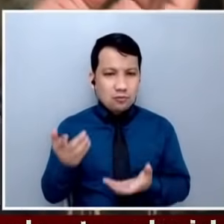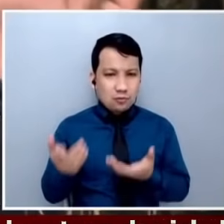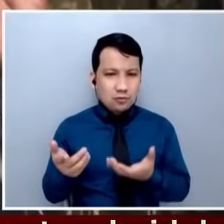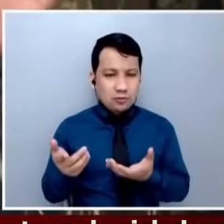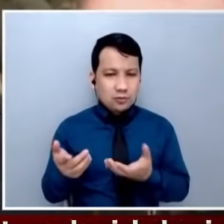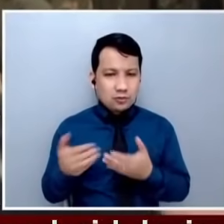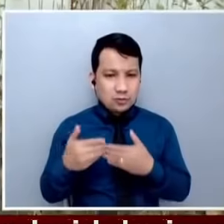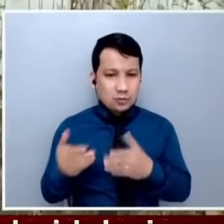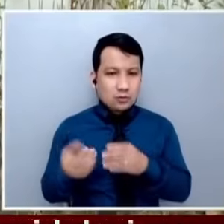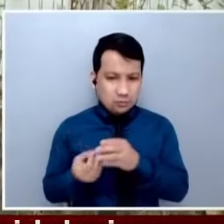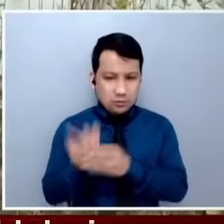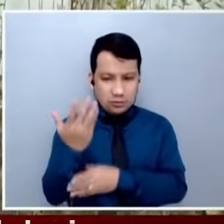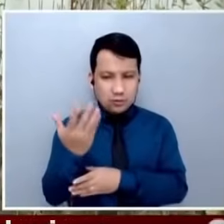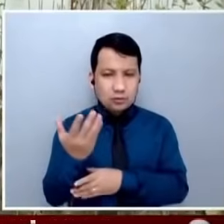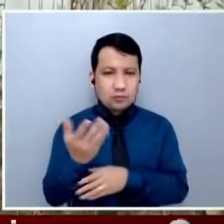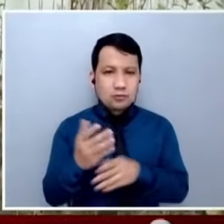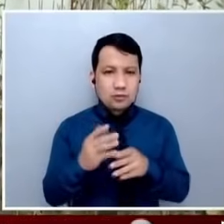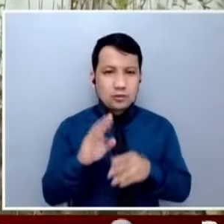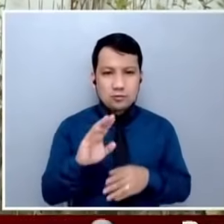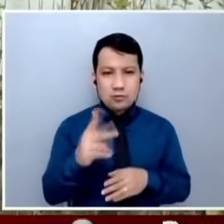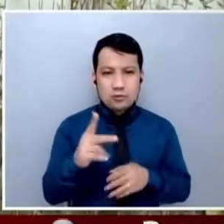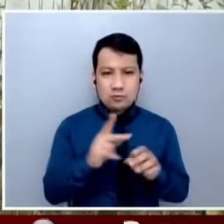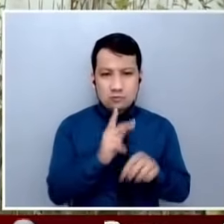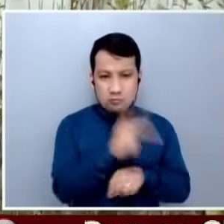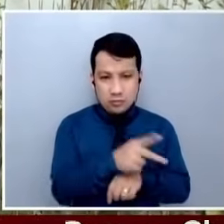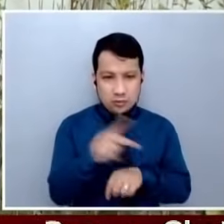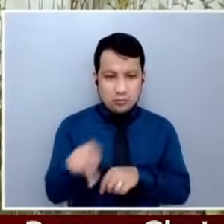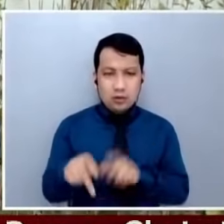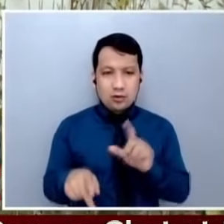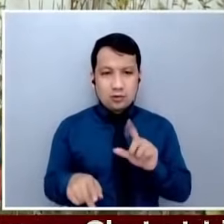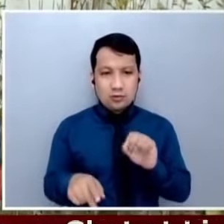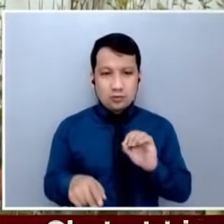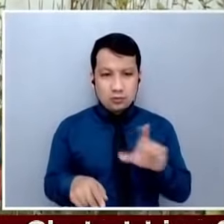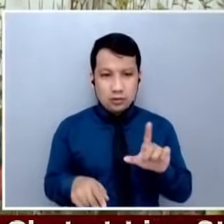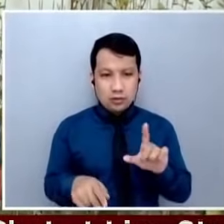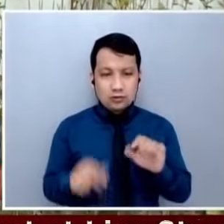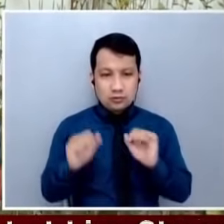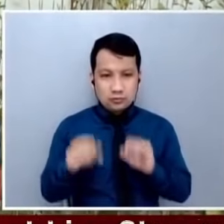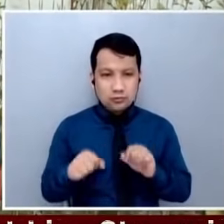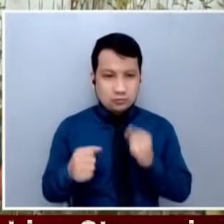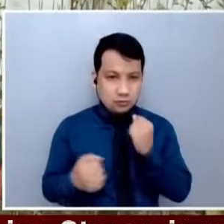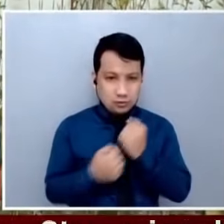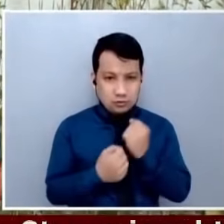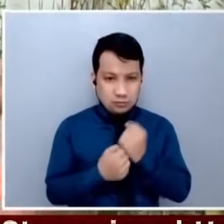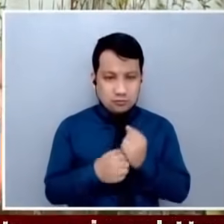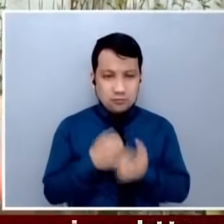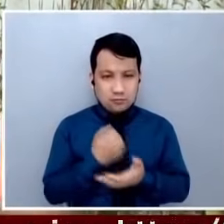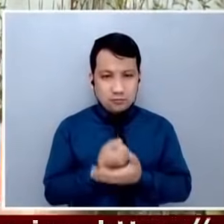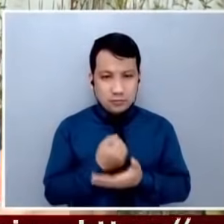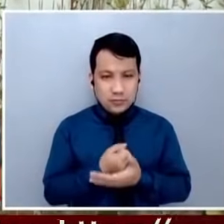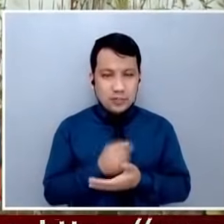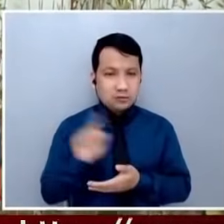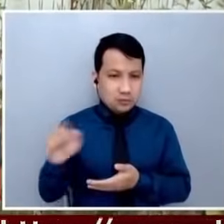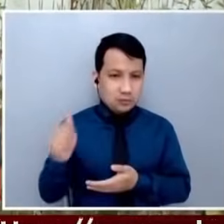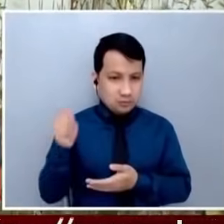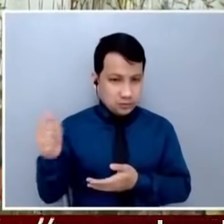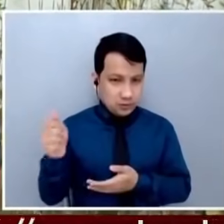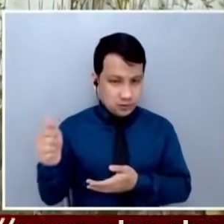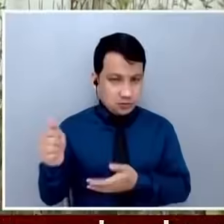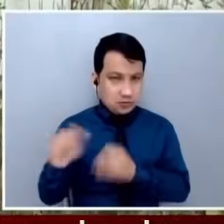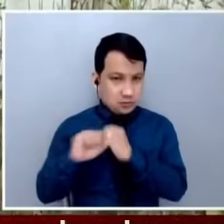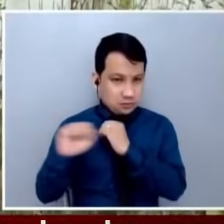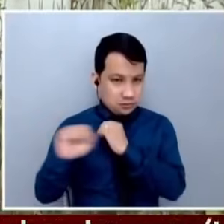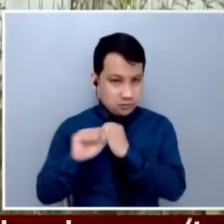nagpapatubo ng mangrove. For the local community, this can be a source of income. Actually, they are the one who are propagating